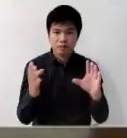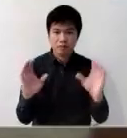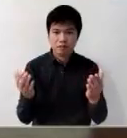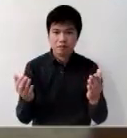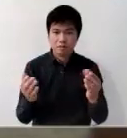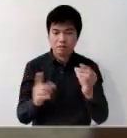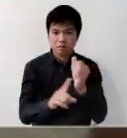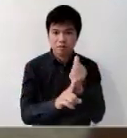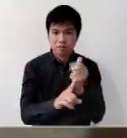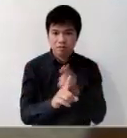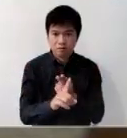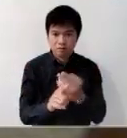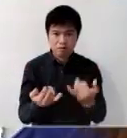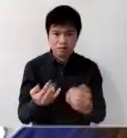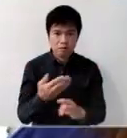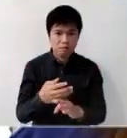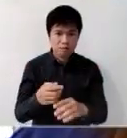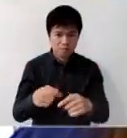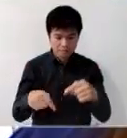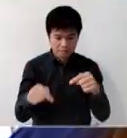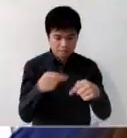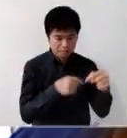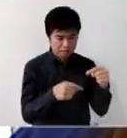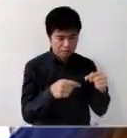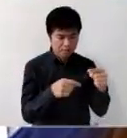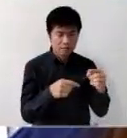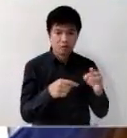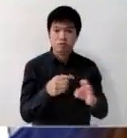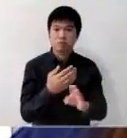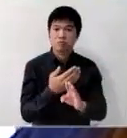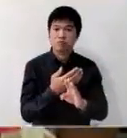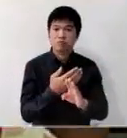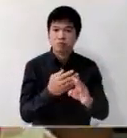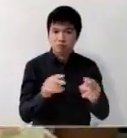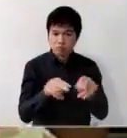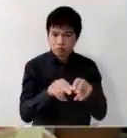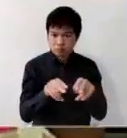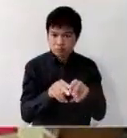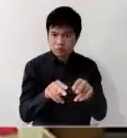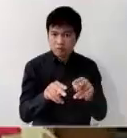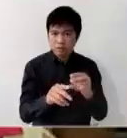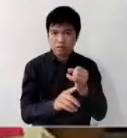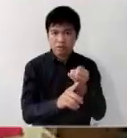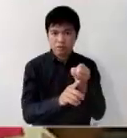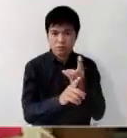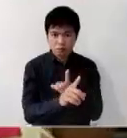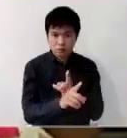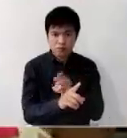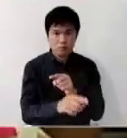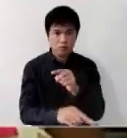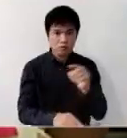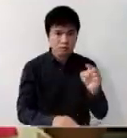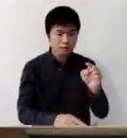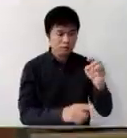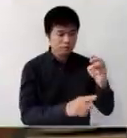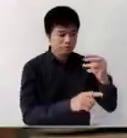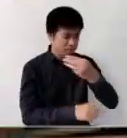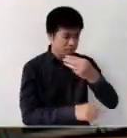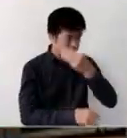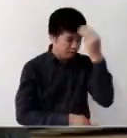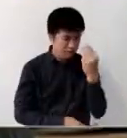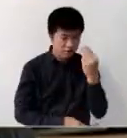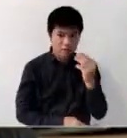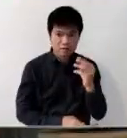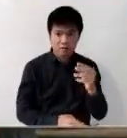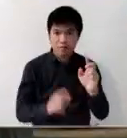Kabi-kabila ang mga panawagan na ibalik na ang pre-pandemic school calendar kung saan Hunyo hanggang Marso ang pasok ng mga estudyante. At Abril hanggang